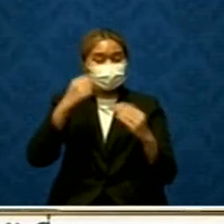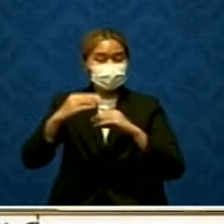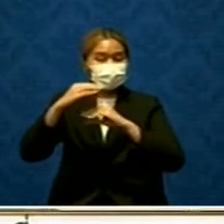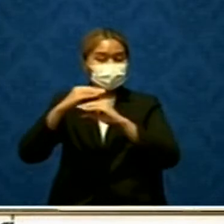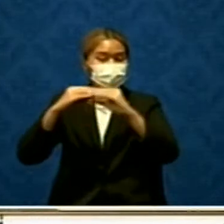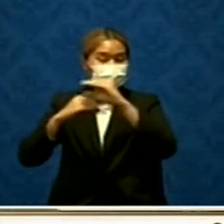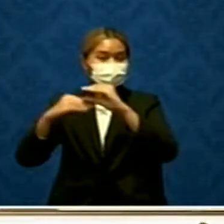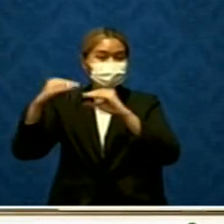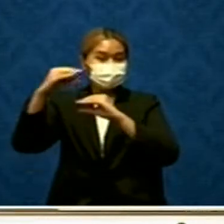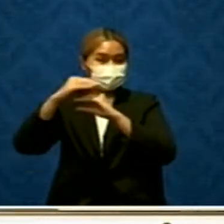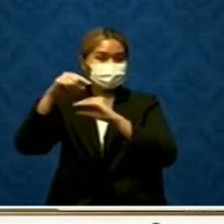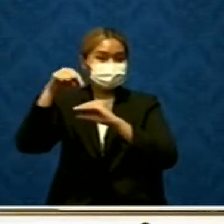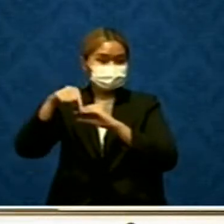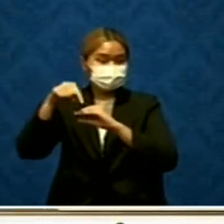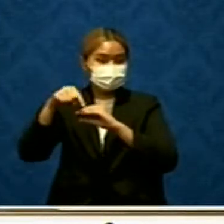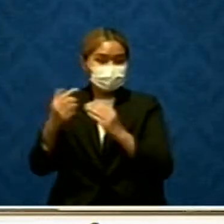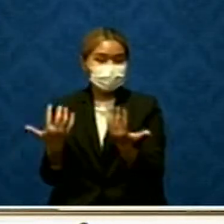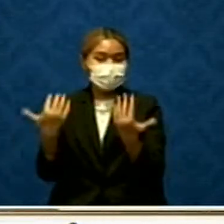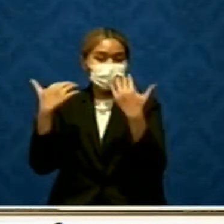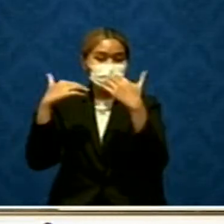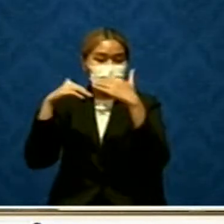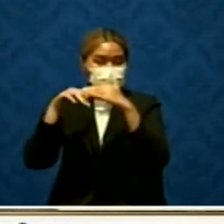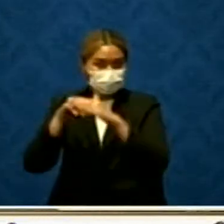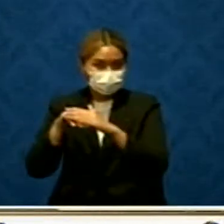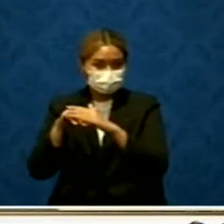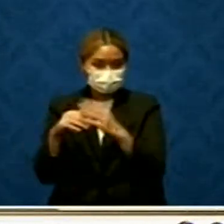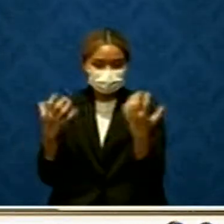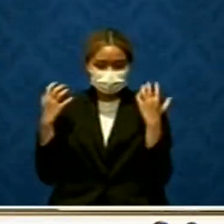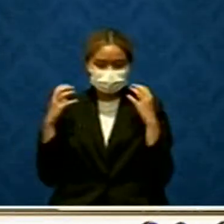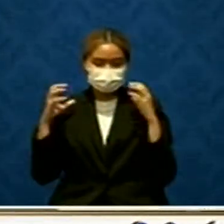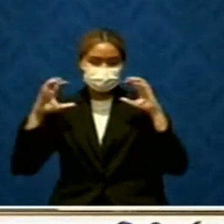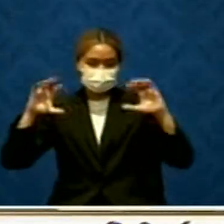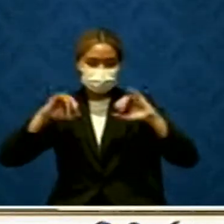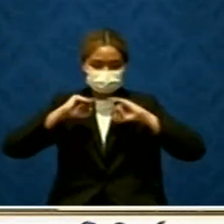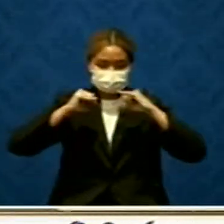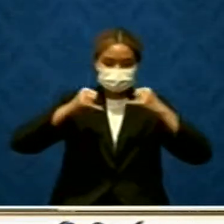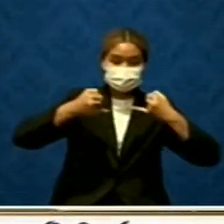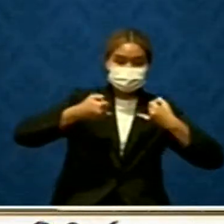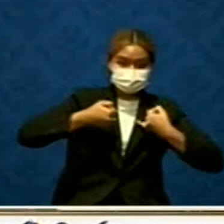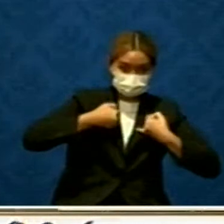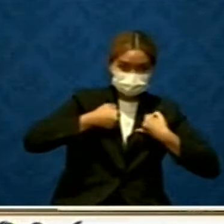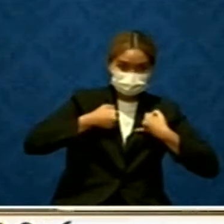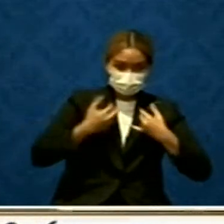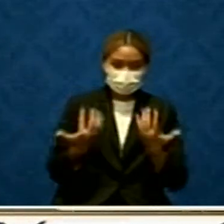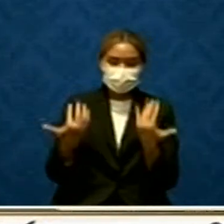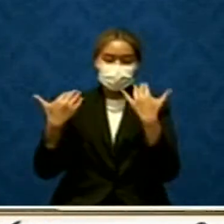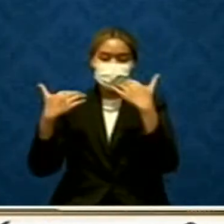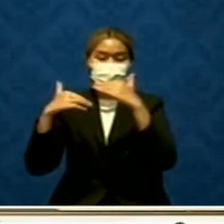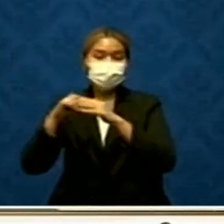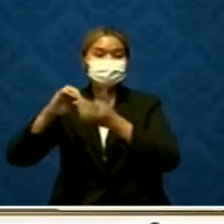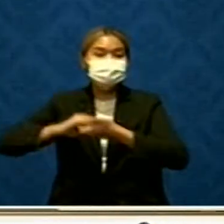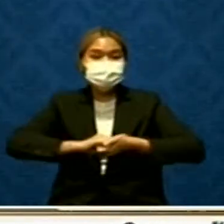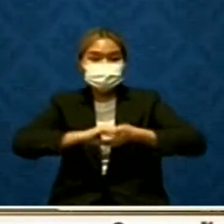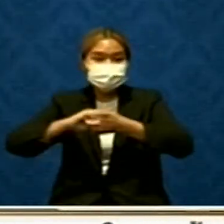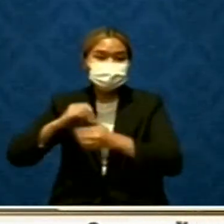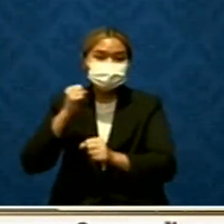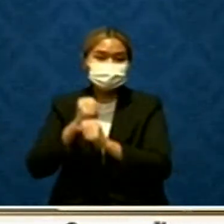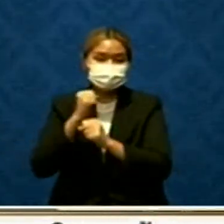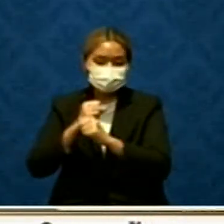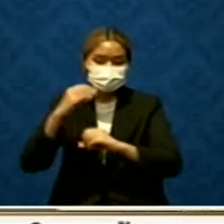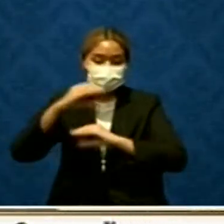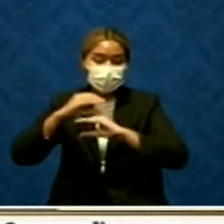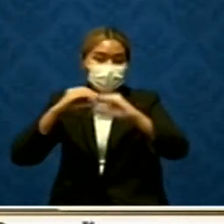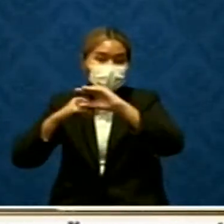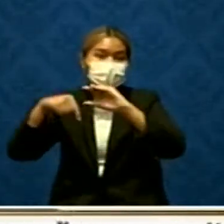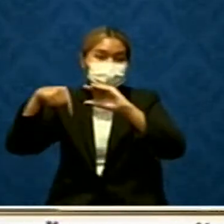การร่วมลงทุนระหว่างภาครัฐและเอกชนนะครับที่เรามักจะได้ยินนะครับว่าค